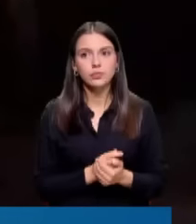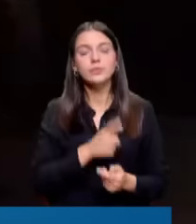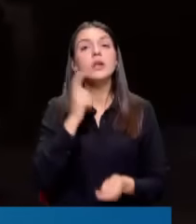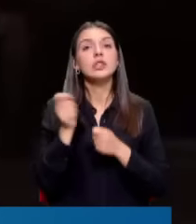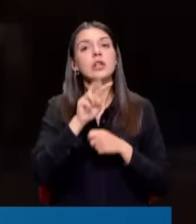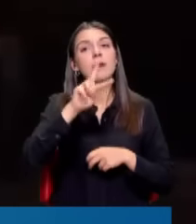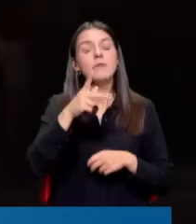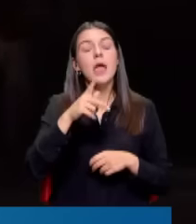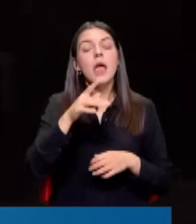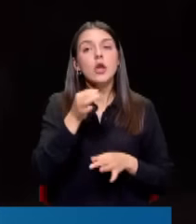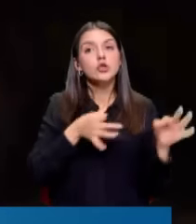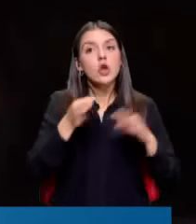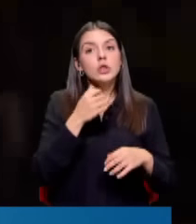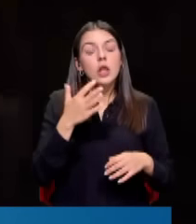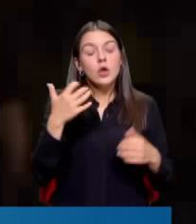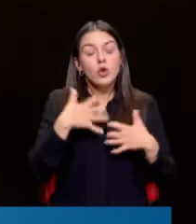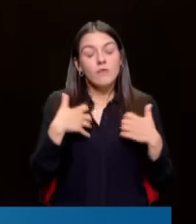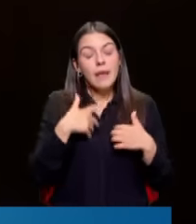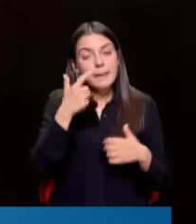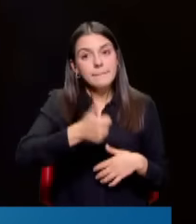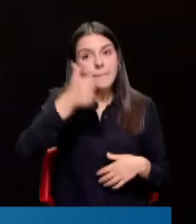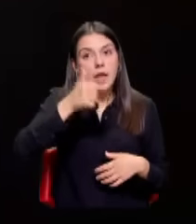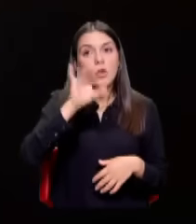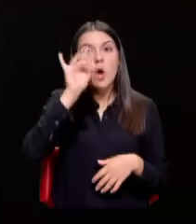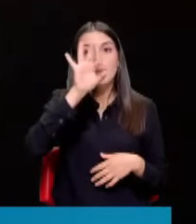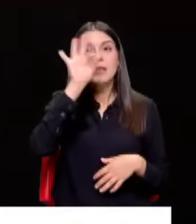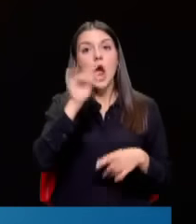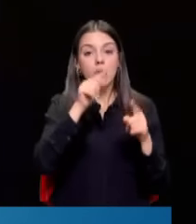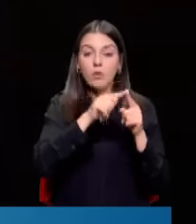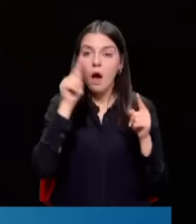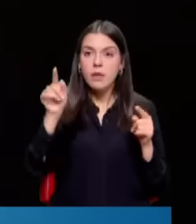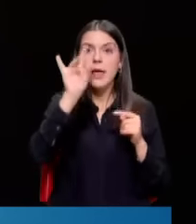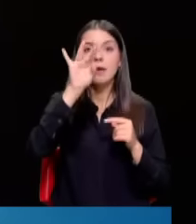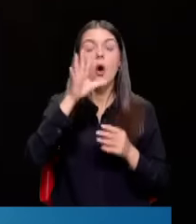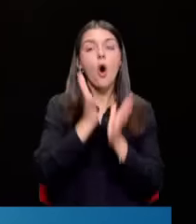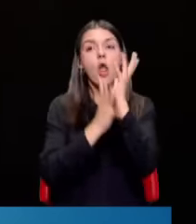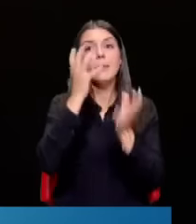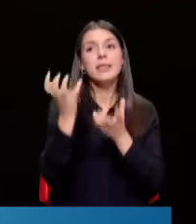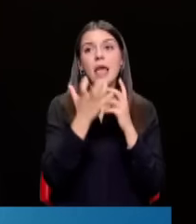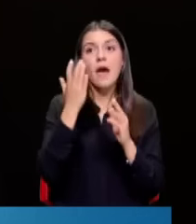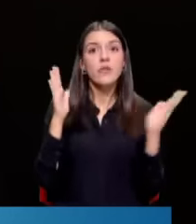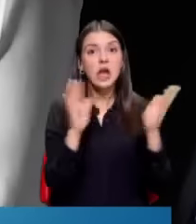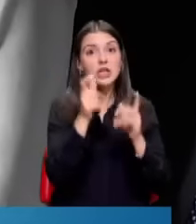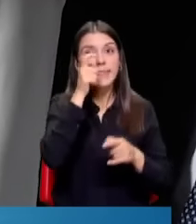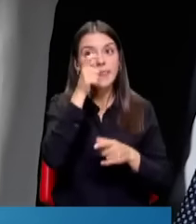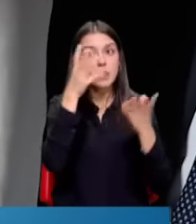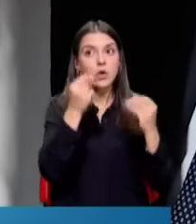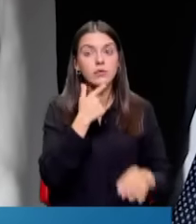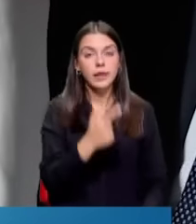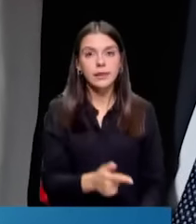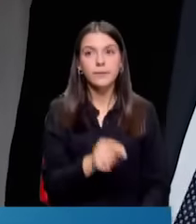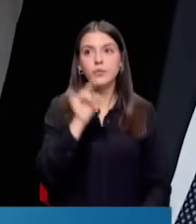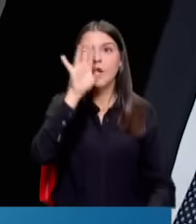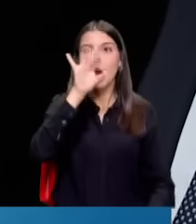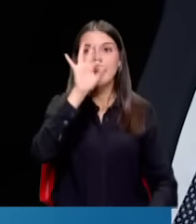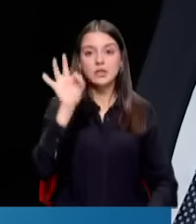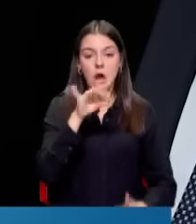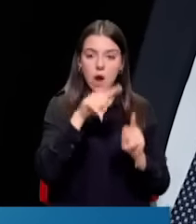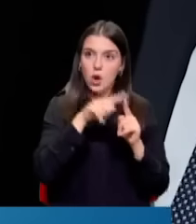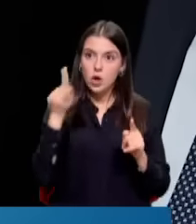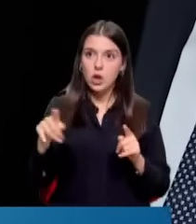Sosyal Güvenlik Bakanı Vedat Işıkhan da 15 Eylül'e kadar orman yangınlarına karşı dikkatli olunmasını istedi. 15 Eylül'e kadar da